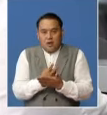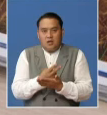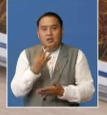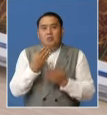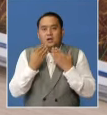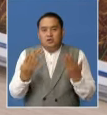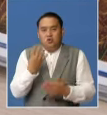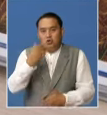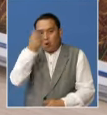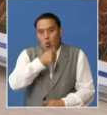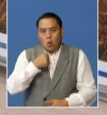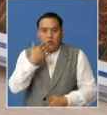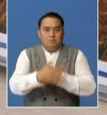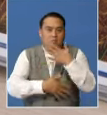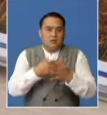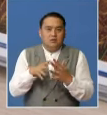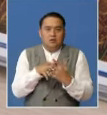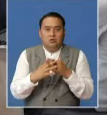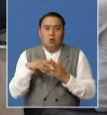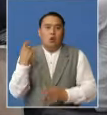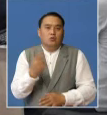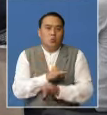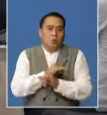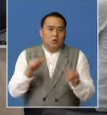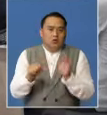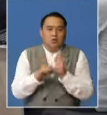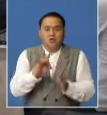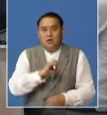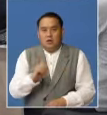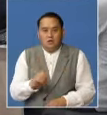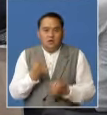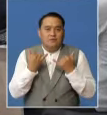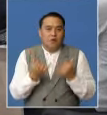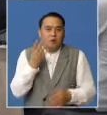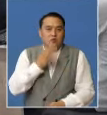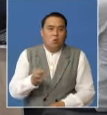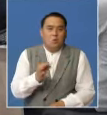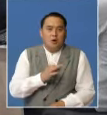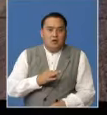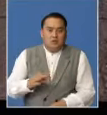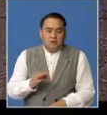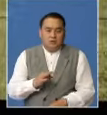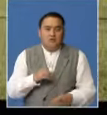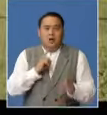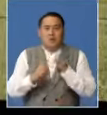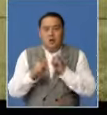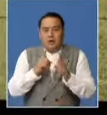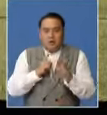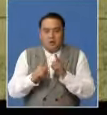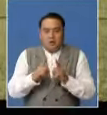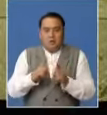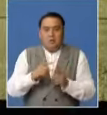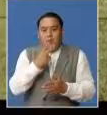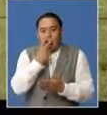За последние 4 года переработка сельхозпродукции увеличилась в 6 раз. А сегодня ЖТСУ-ским земледельцам на семинар-тренинге